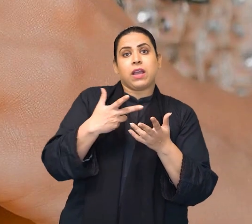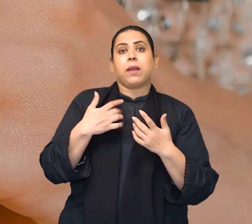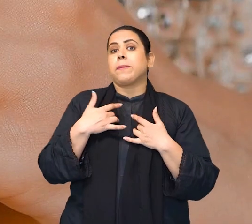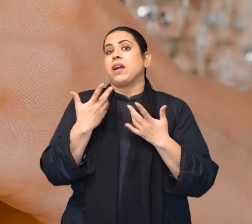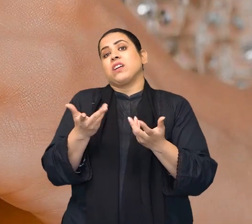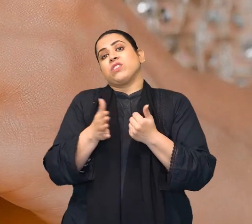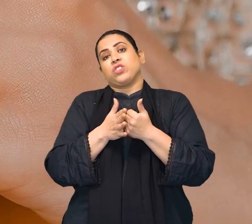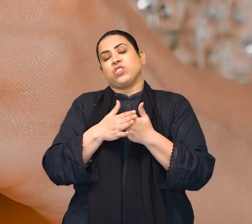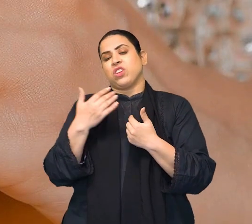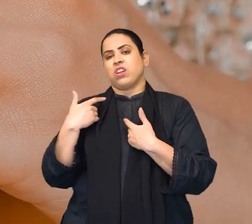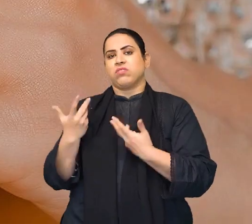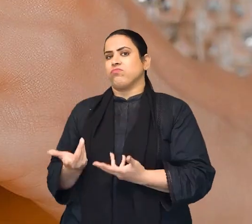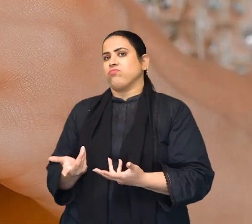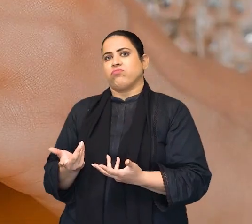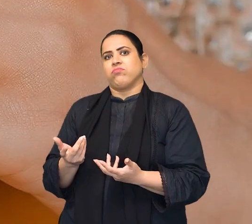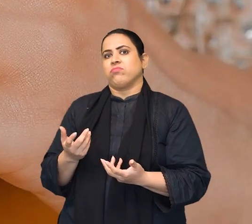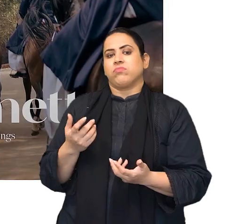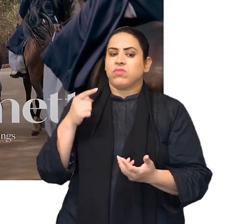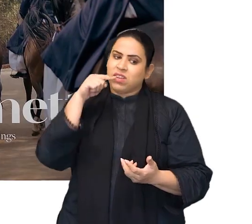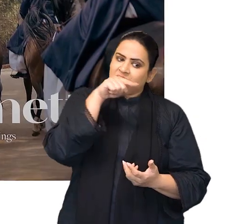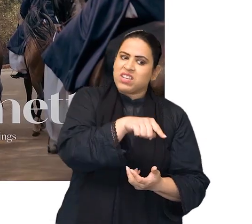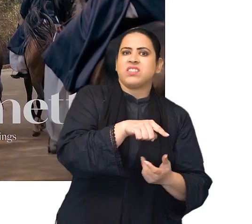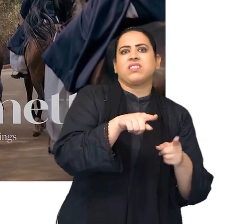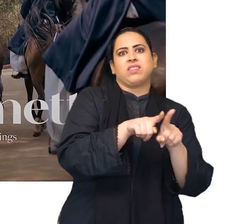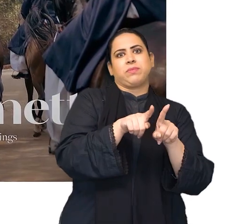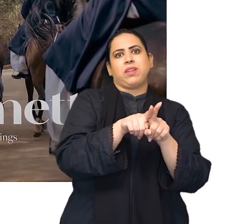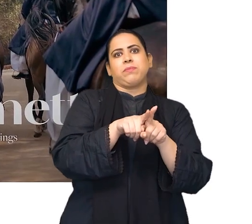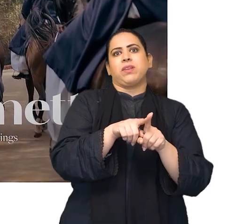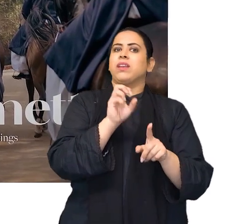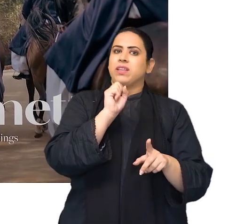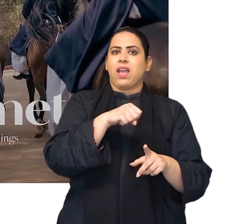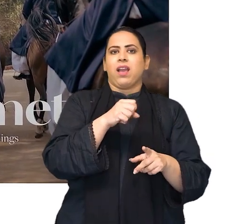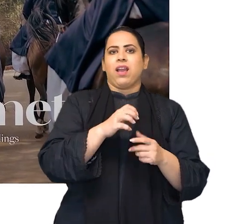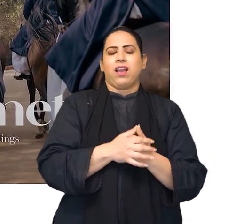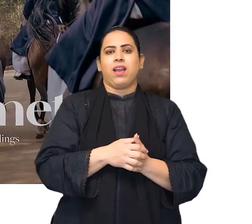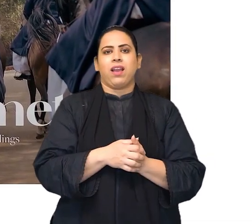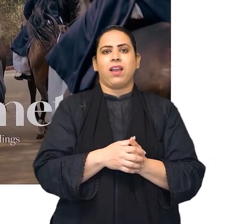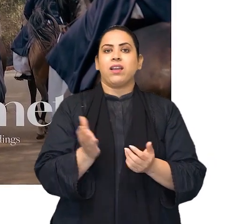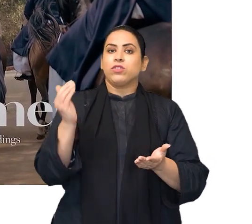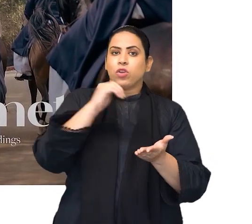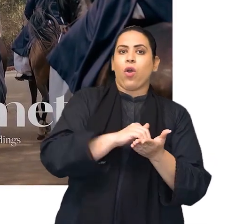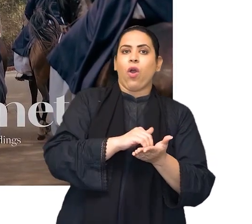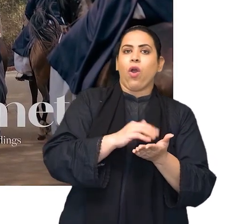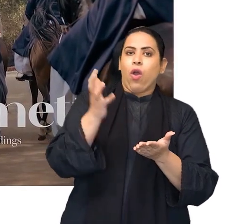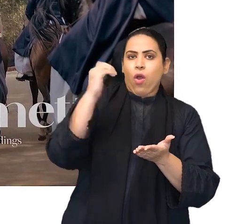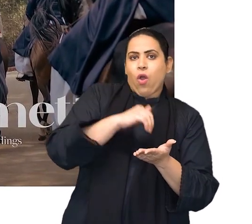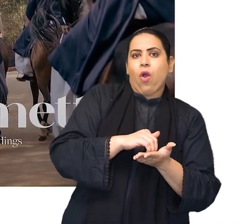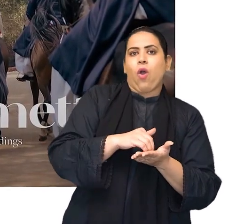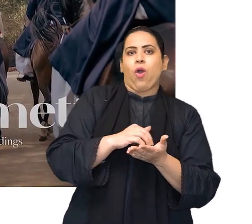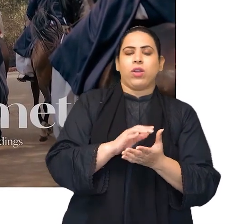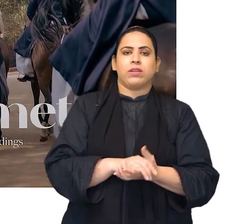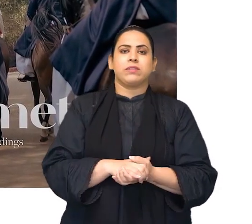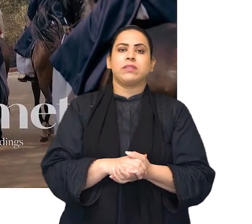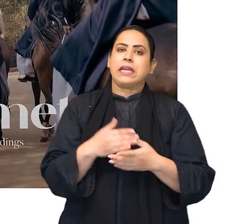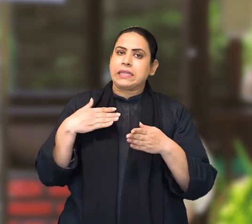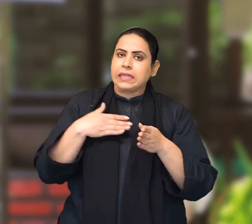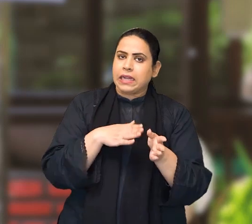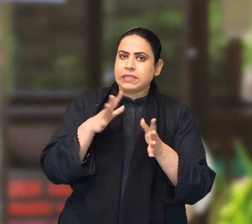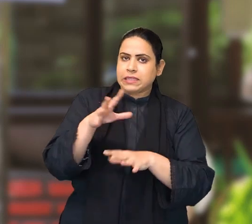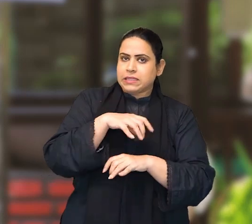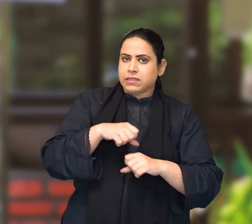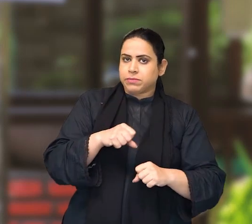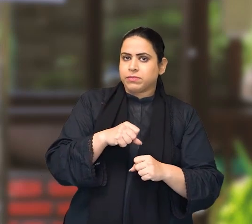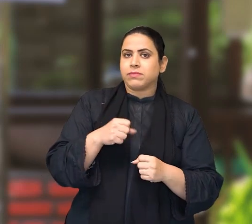मोर इंस्पिरेशन कि यार हमारी शादी ऐसी हुई है, हमें भी अपनी शादी इस तरह से करवानी चाहिए. तो दैट्स हाउ वी गॉट अ लॉट ऑफ रीच, दैट्स हाउ वी गॉट.